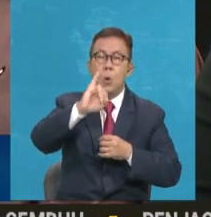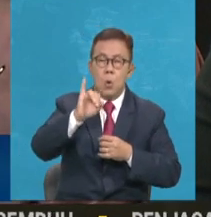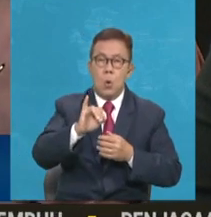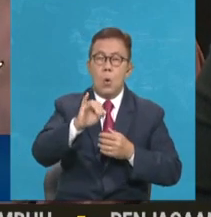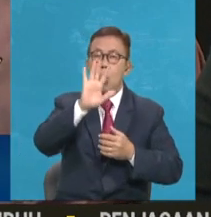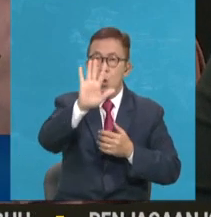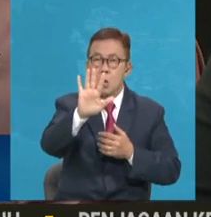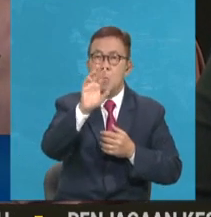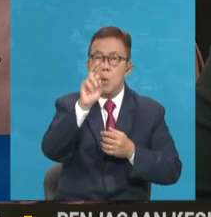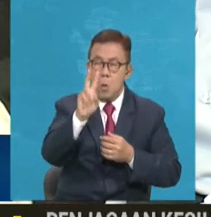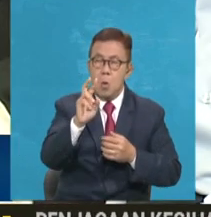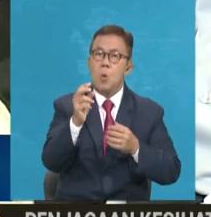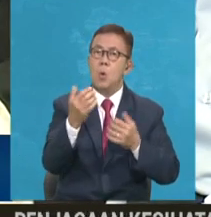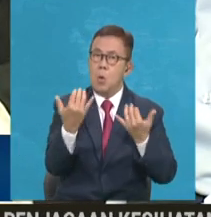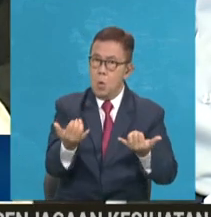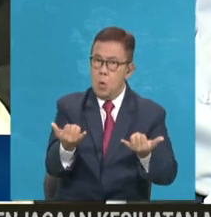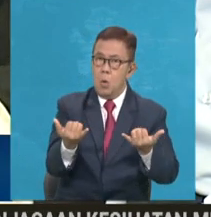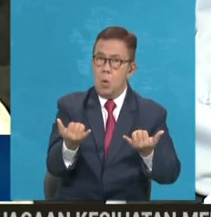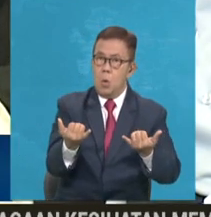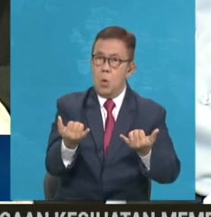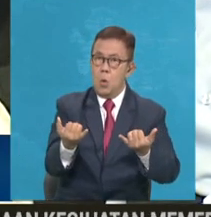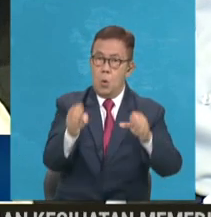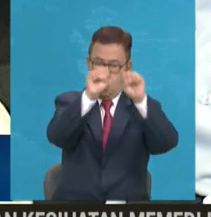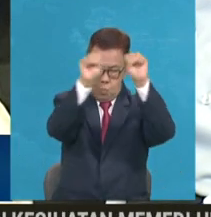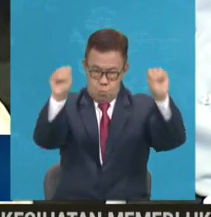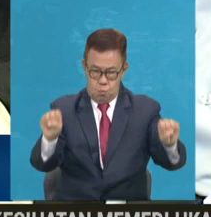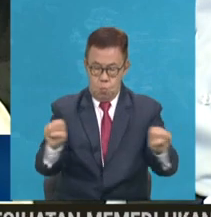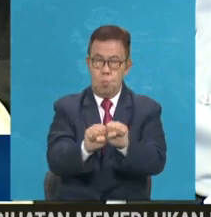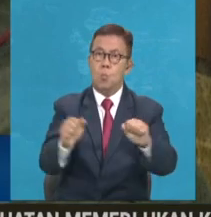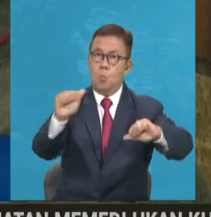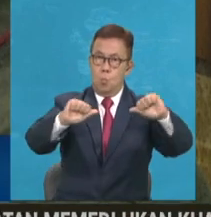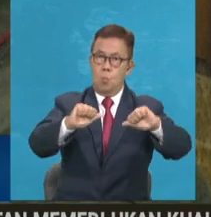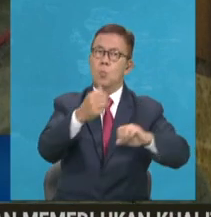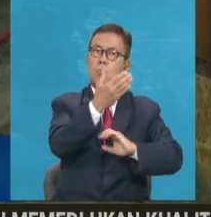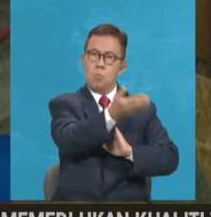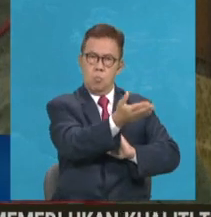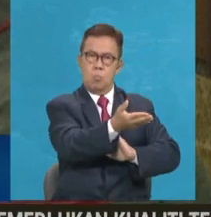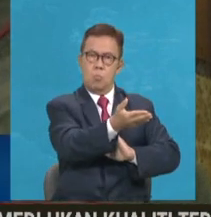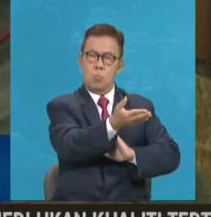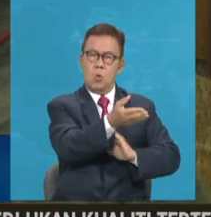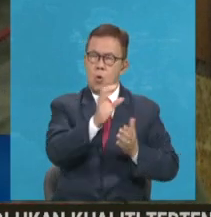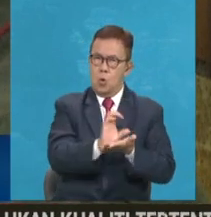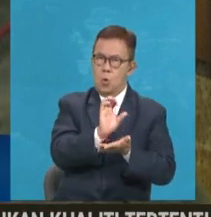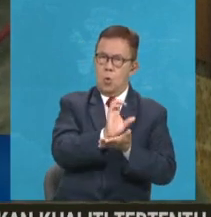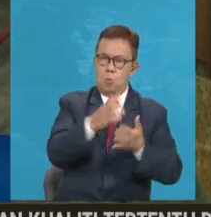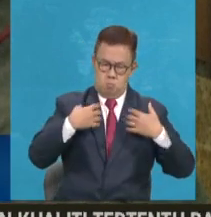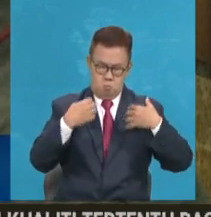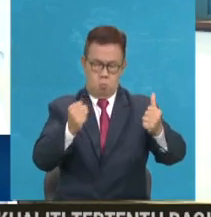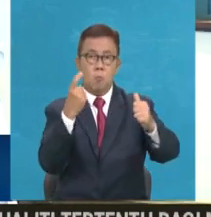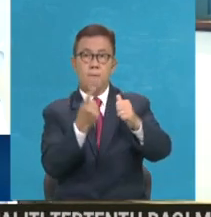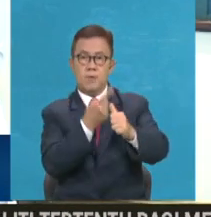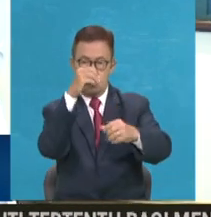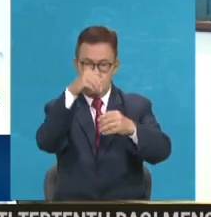54 pelajar mendaftar bagi asas dalam persijilan size merupakan college sains kesehatan pertama